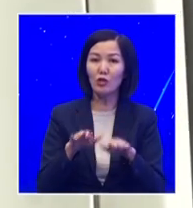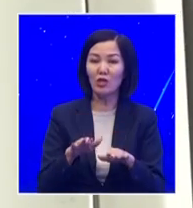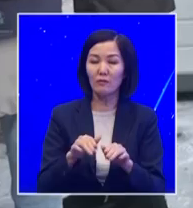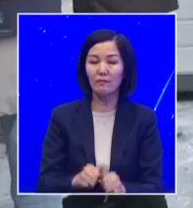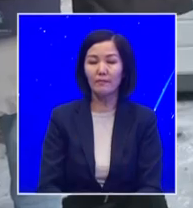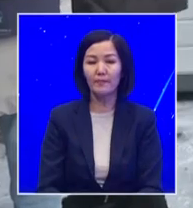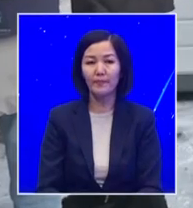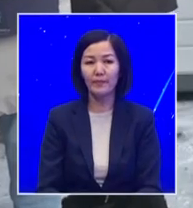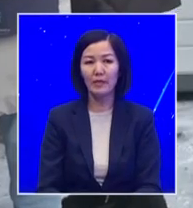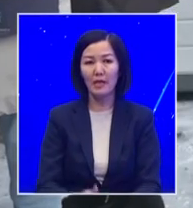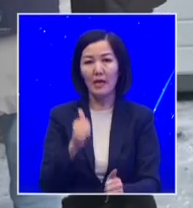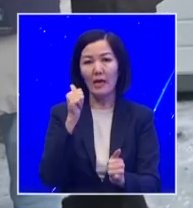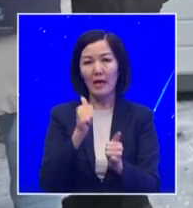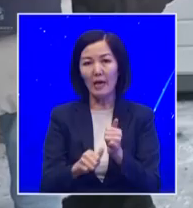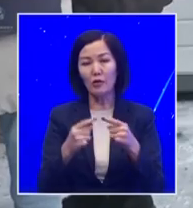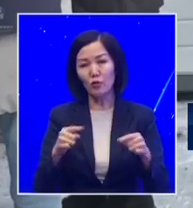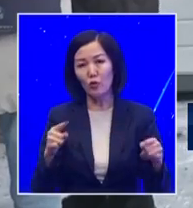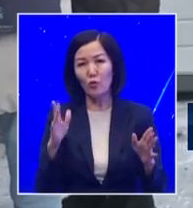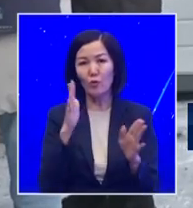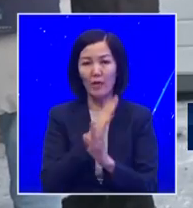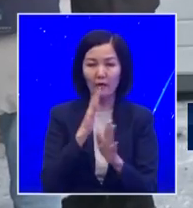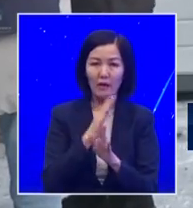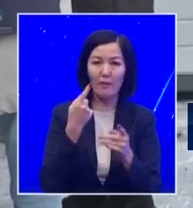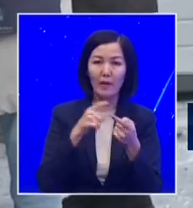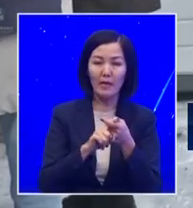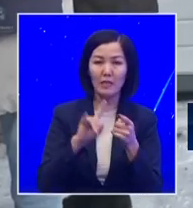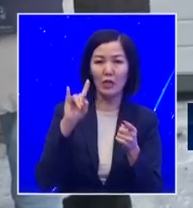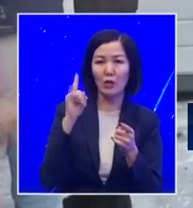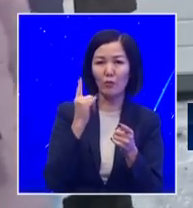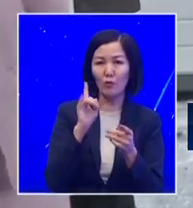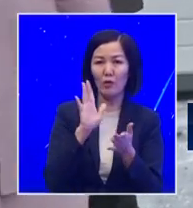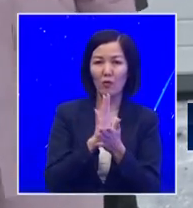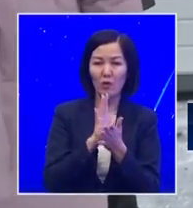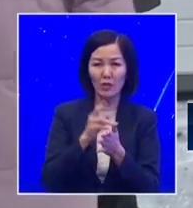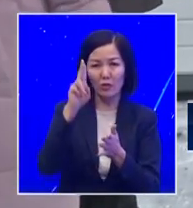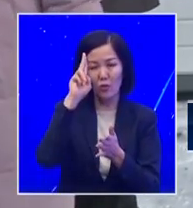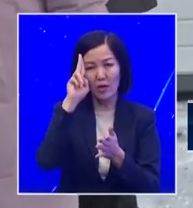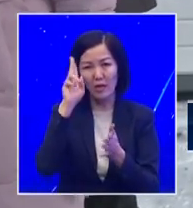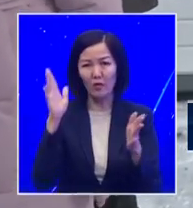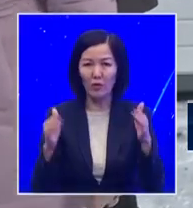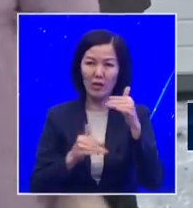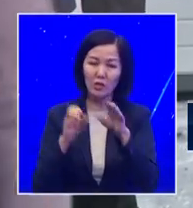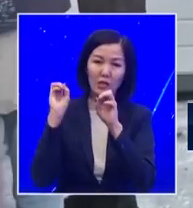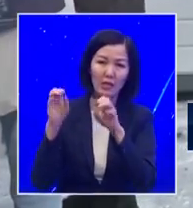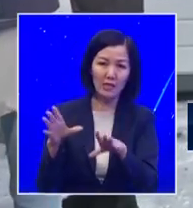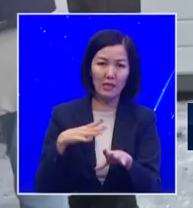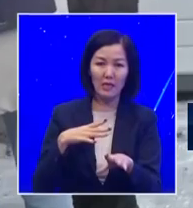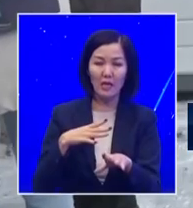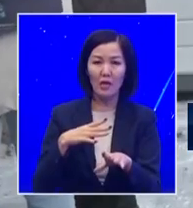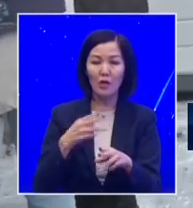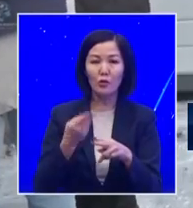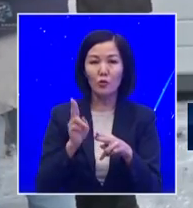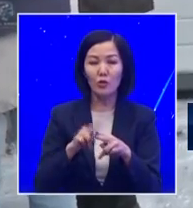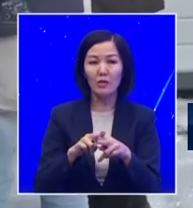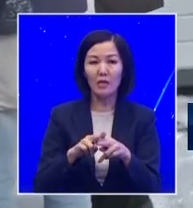ақхалаттылар. Әр қилы өмірге байланысты балаларын далаға, қоқысқа, дәретхана, әжетханаларға тастап жатқан жағдайлар кездеседі.